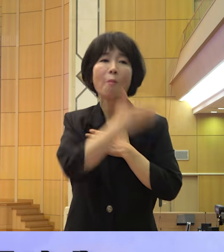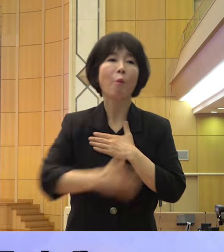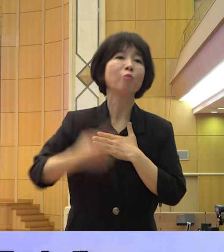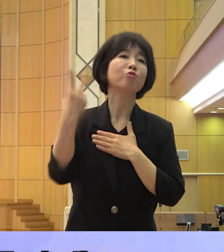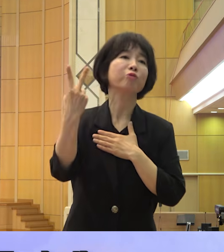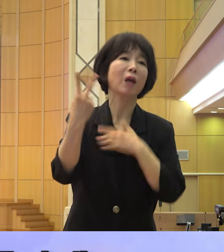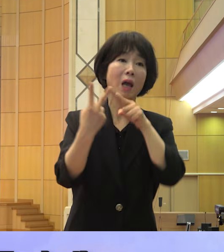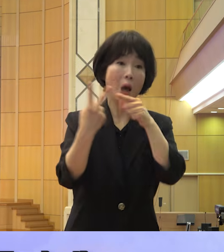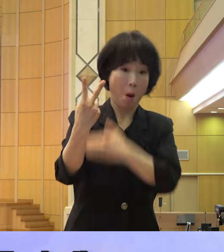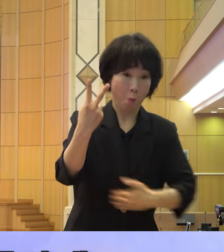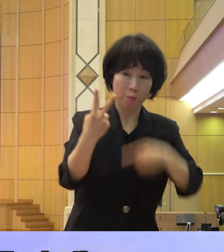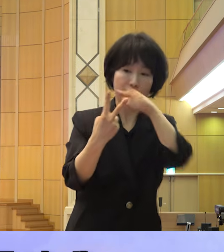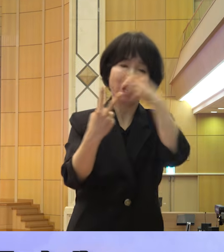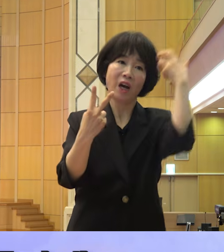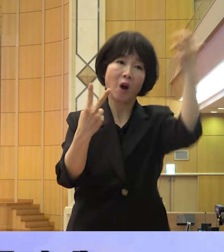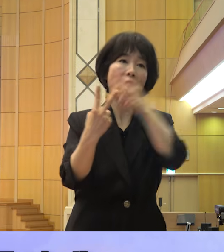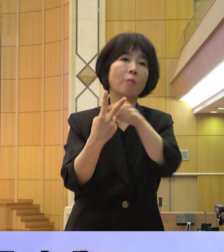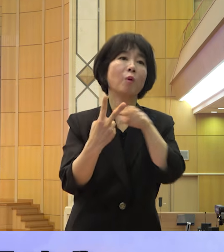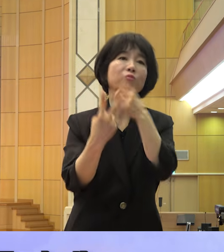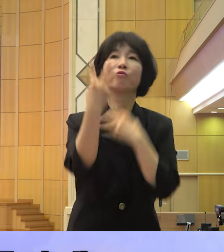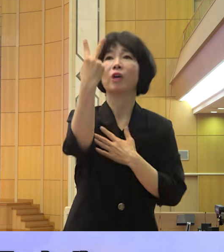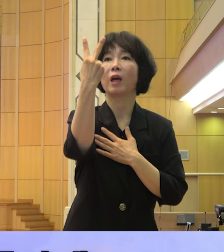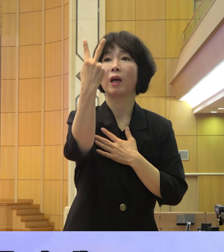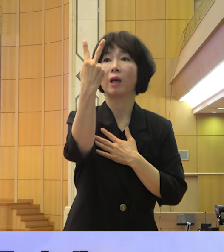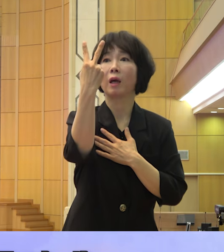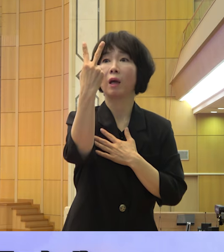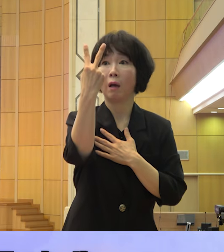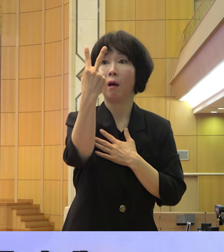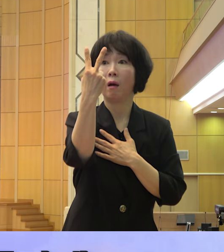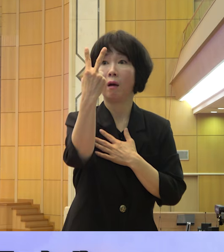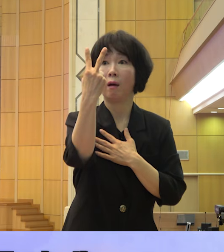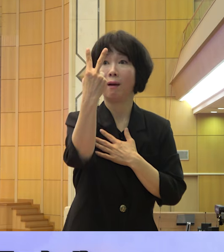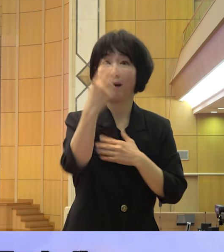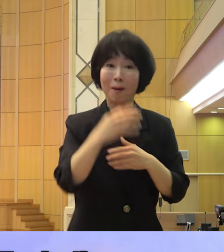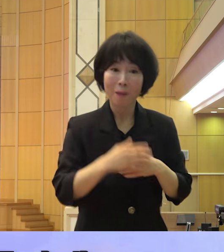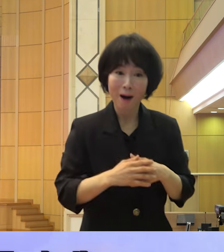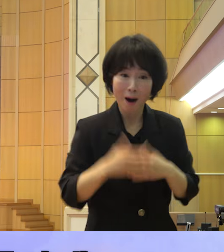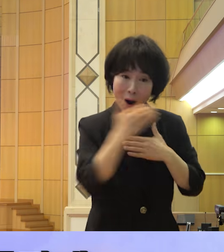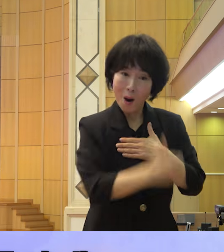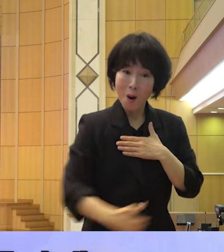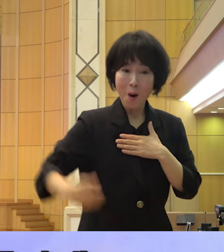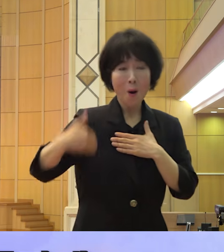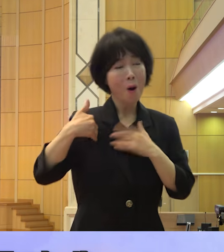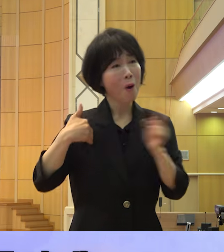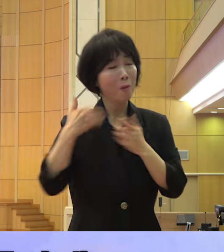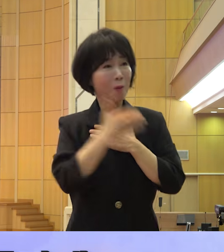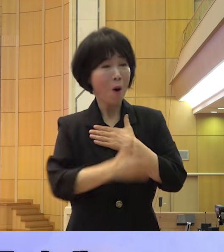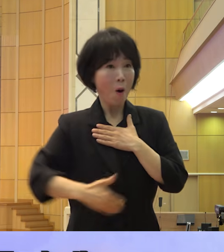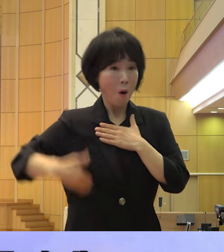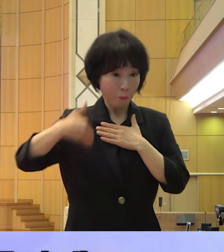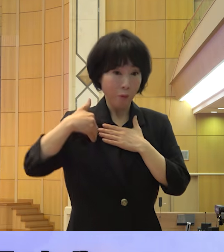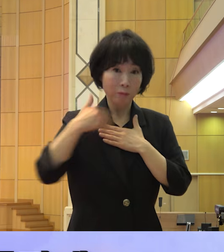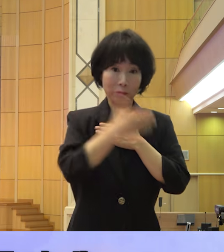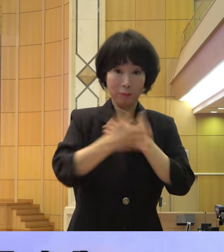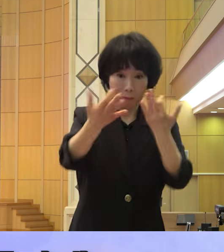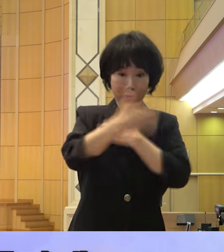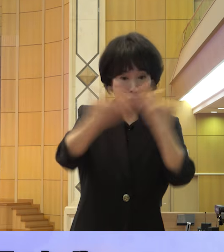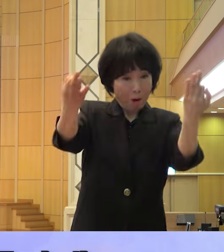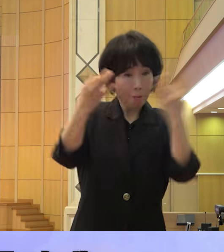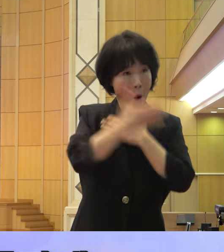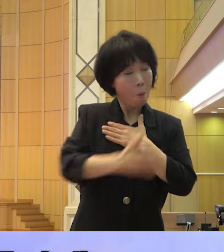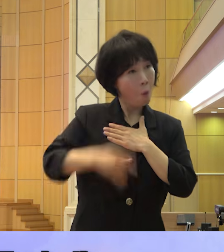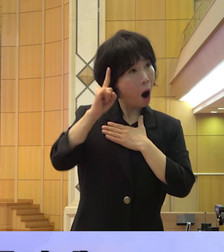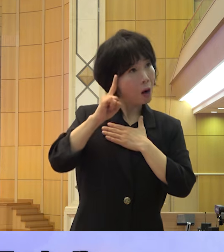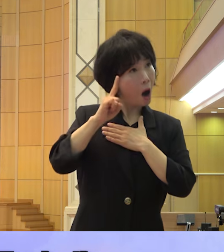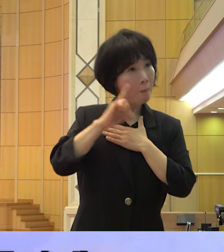몸도 있다. 사람들은 이제 육신은 뭐 내 눈으로 볼 수도 있고 그러니까 육의